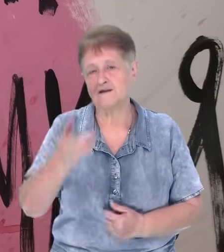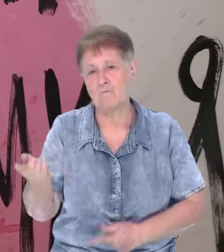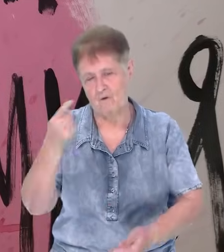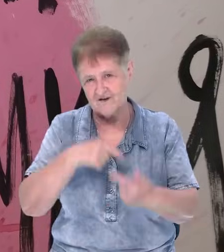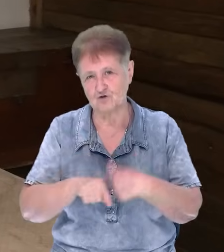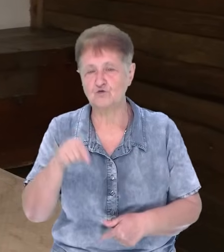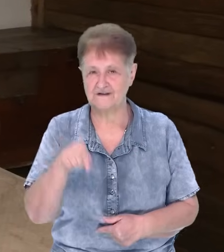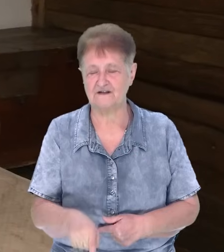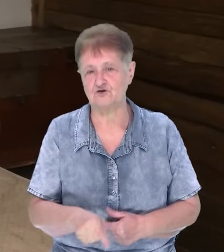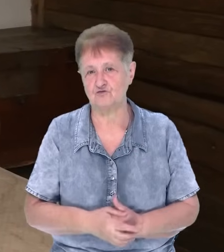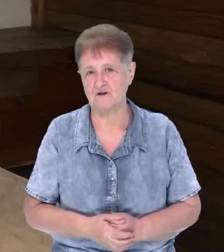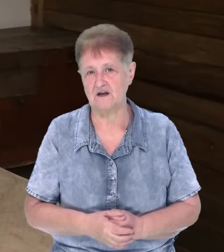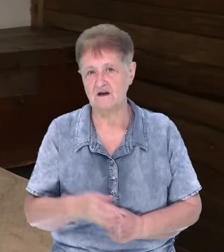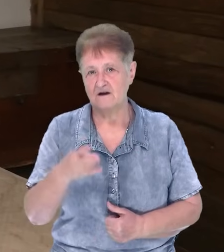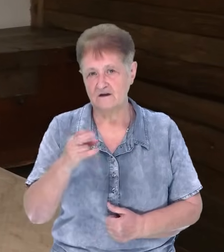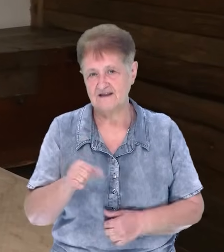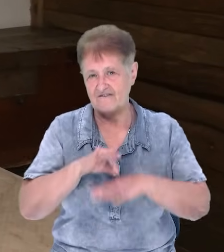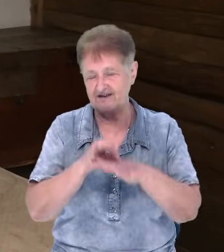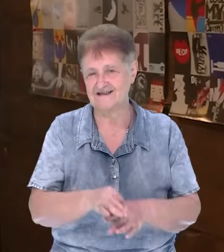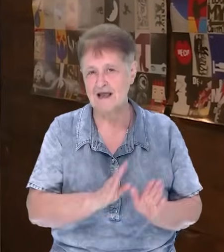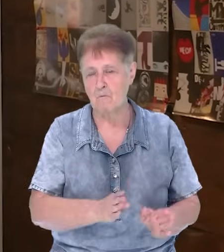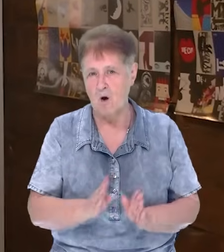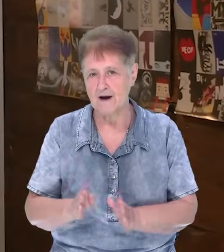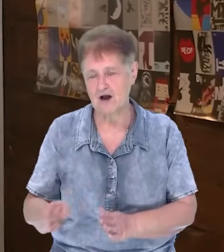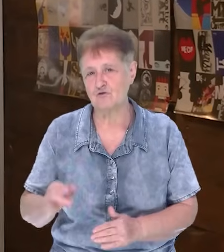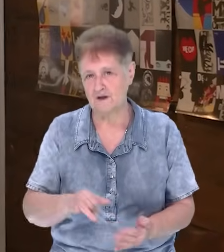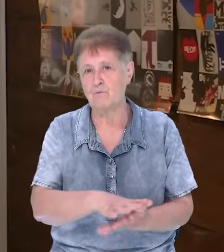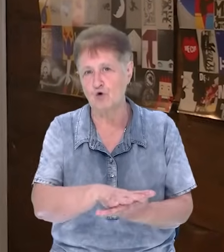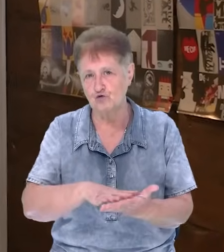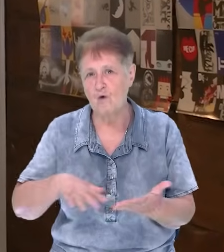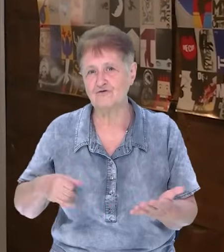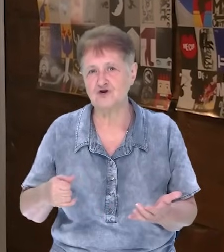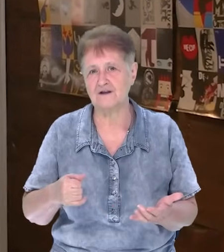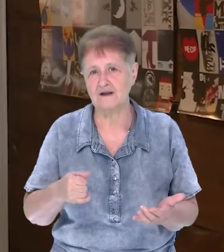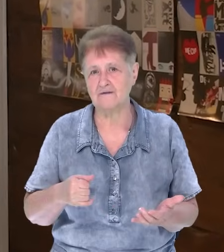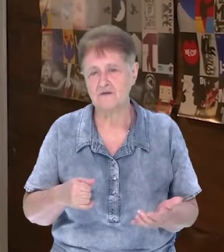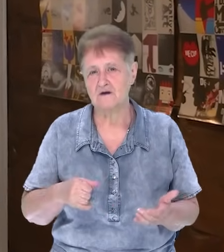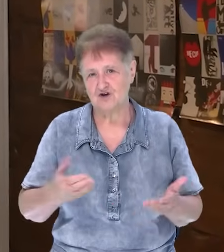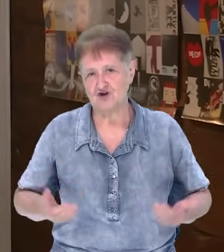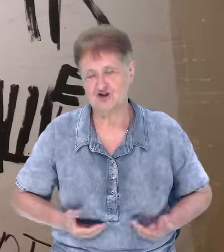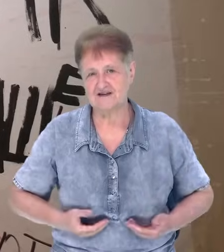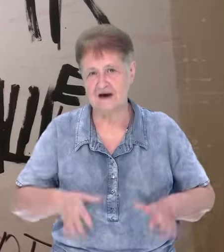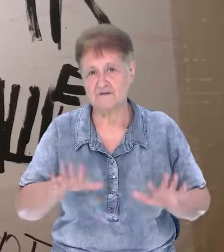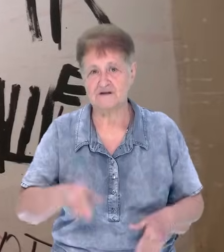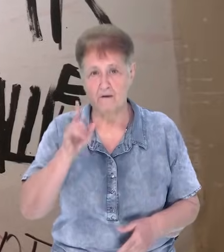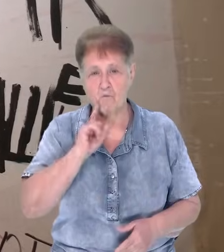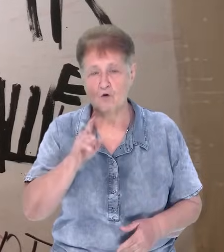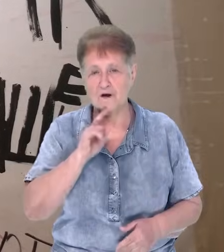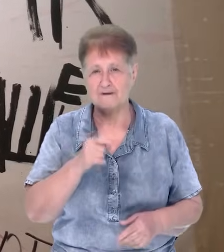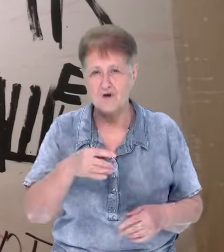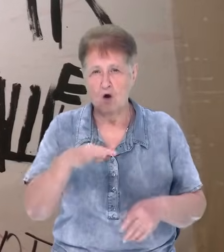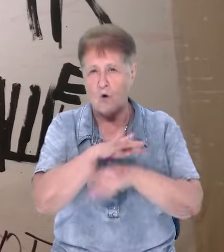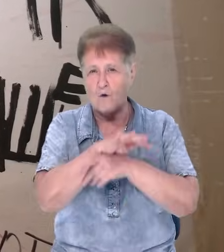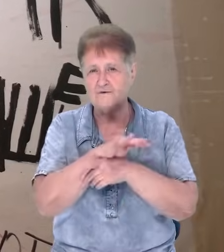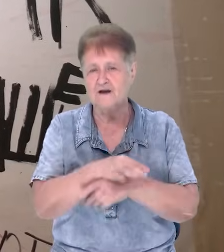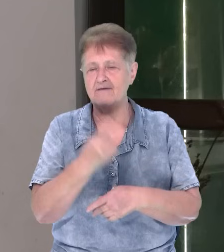Повернутися сюди. Повернутися сюди, навести порядок і продовжувати місцеве життя. Поки тривають обстріли,